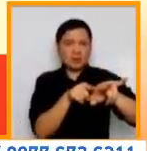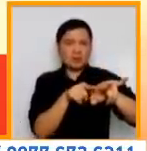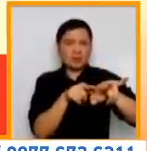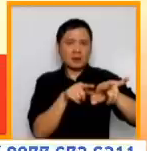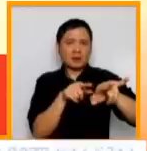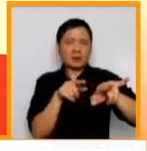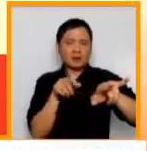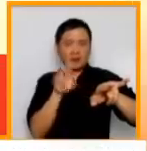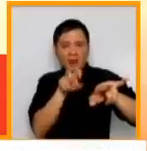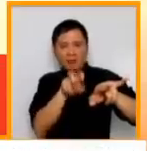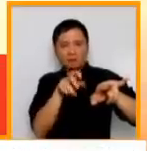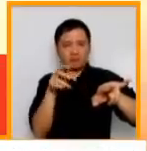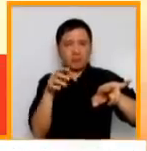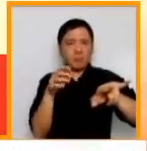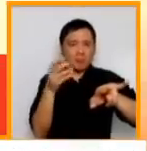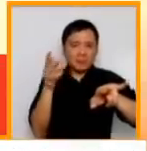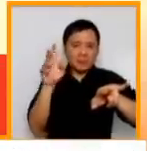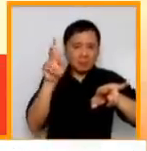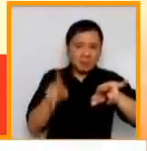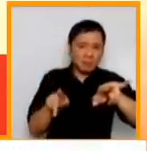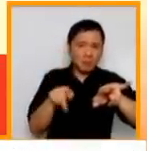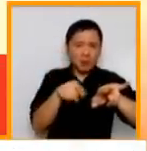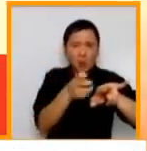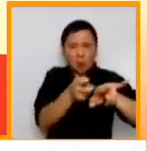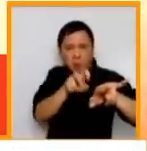tumalon. Opo.